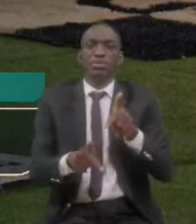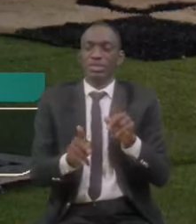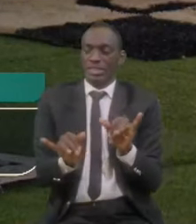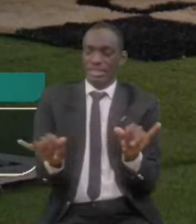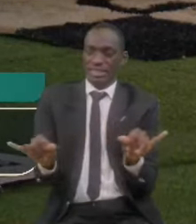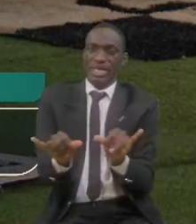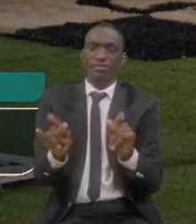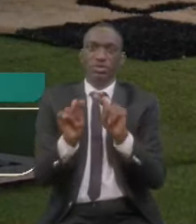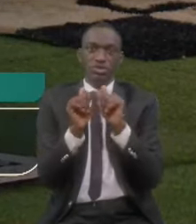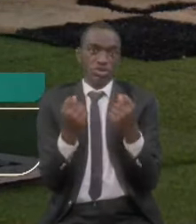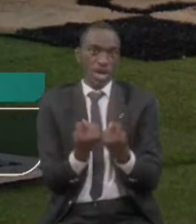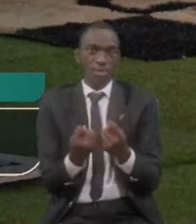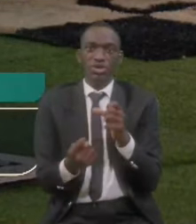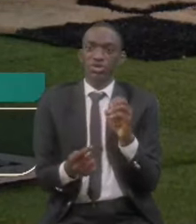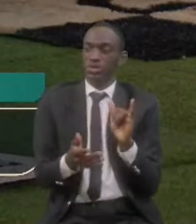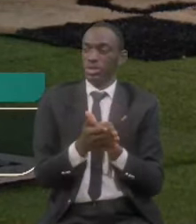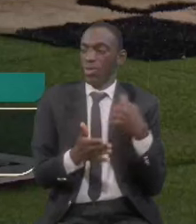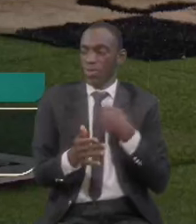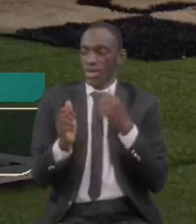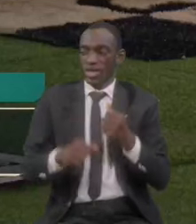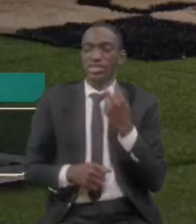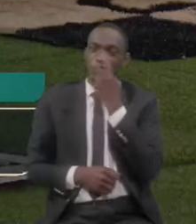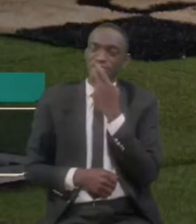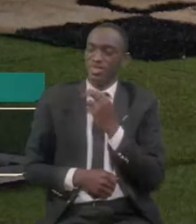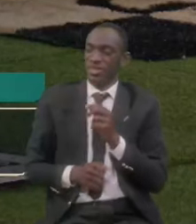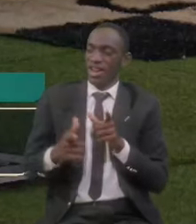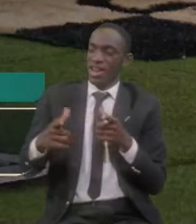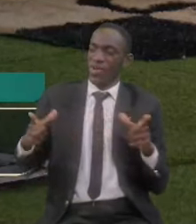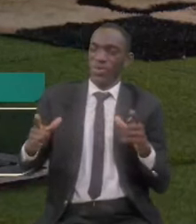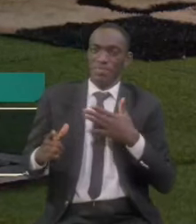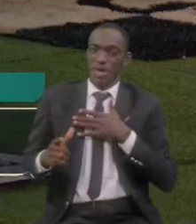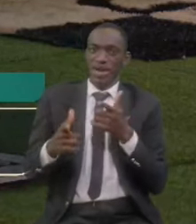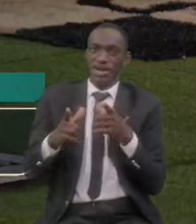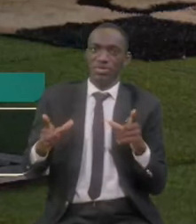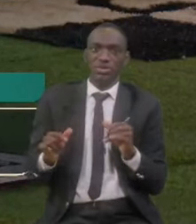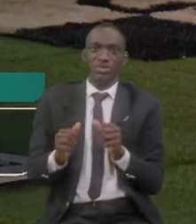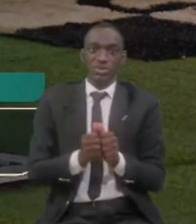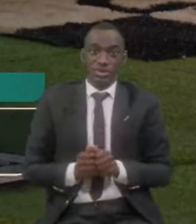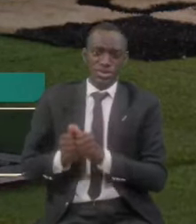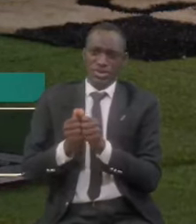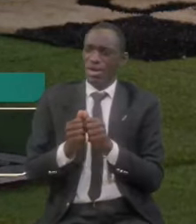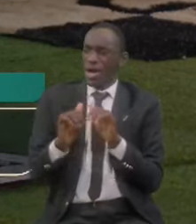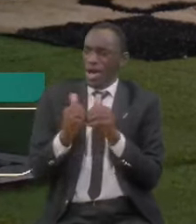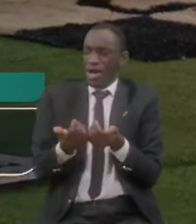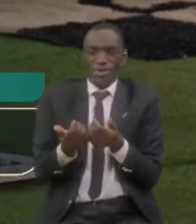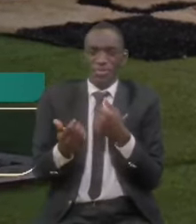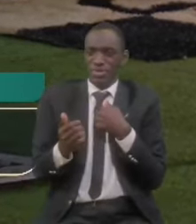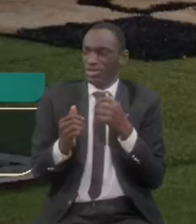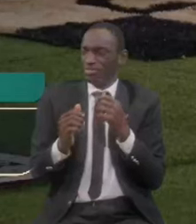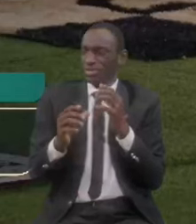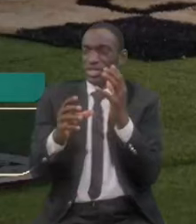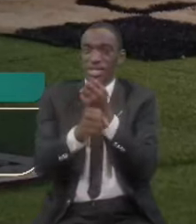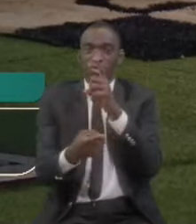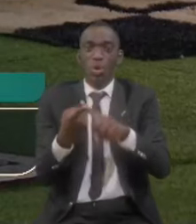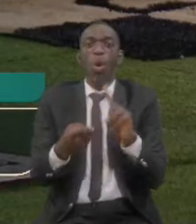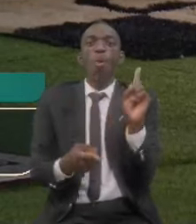la même tribu pour que nous puissions parler le vernaculaire ma langue maternelle. Quel est l'avantage pour que